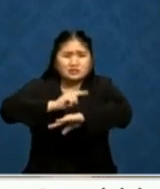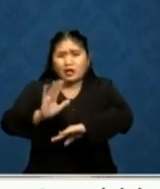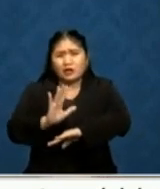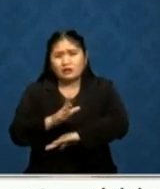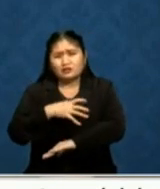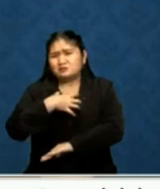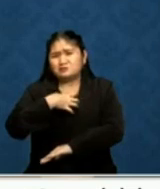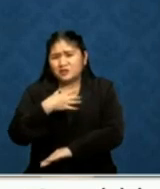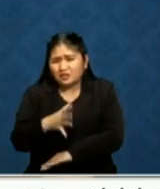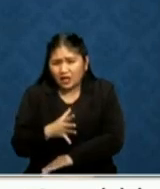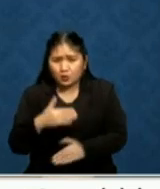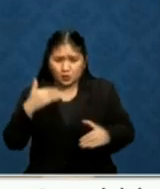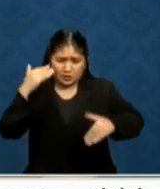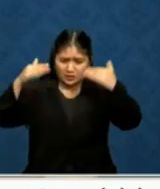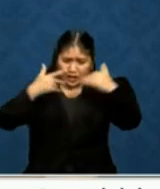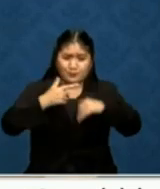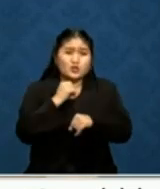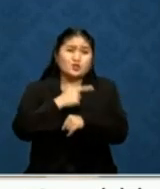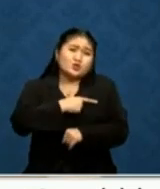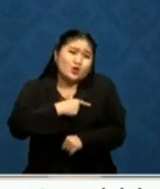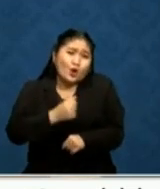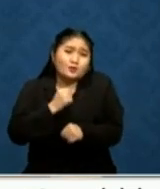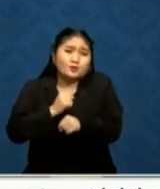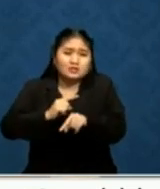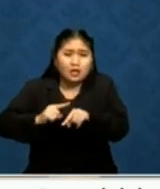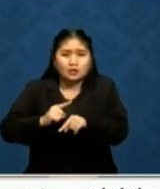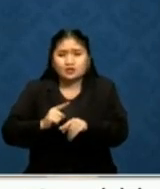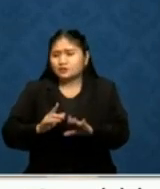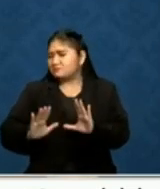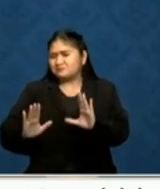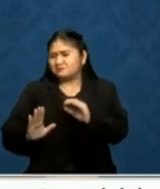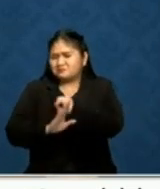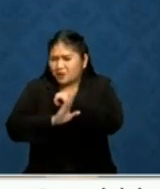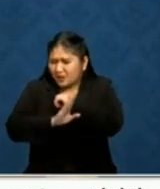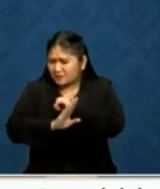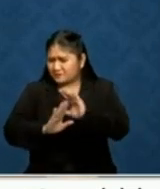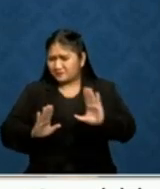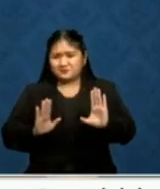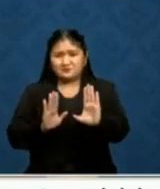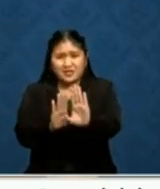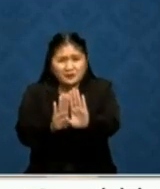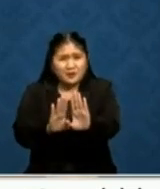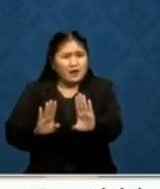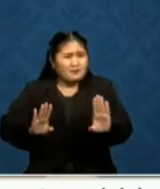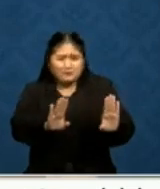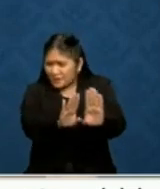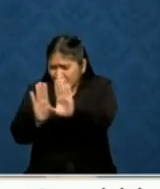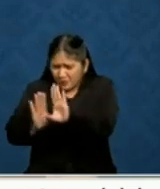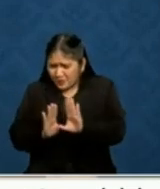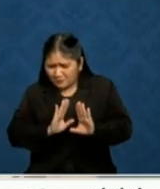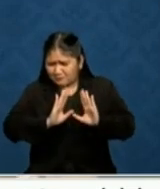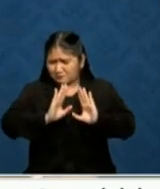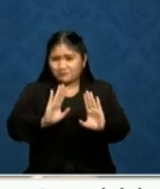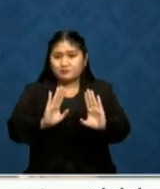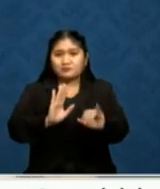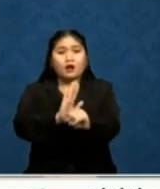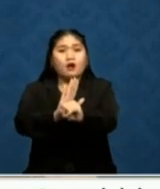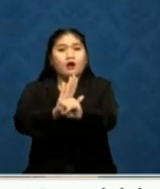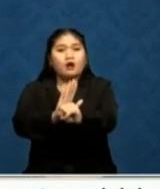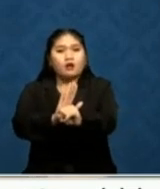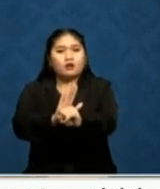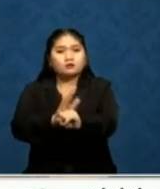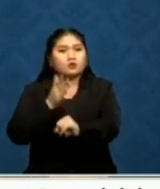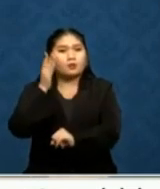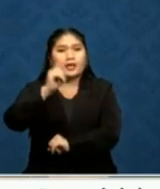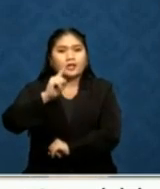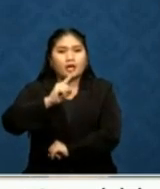องไปทำกิจกรรมที่ท่านที่เคยชอบท่านจะปิดกั้นตัวเองปิดกั้นความสัมพันธ์ระหว่างท่านและคนอื่นต่อมาคืออะไรคะคือภาวะซึมเศร้าและ